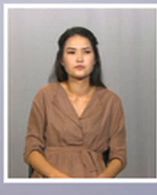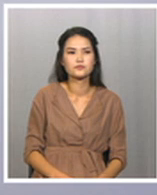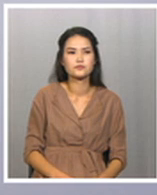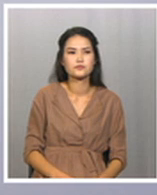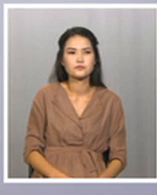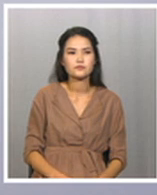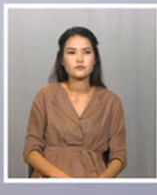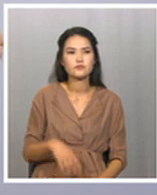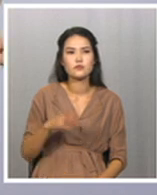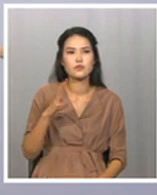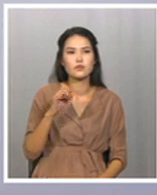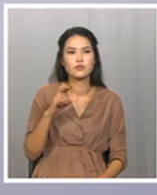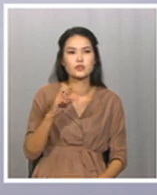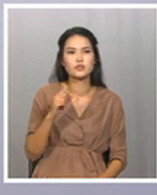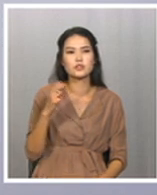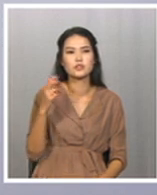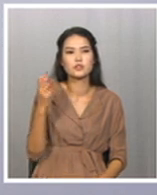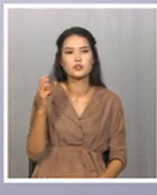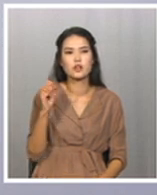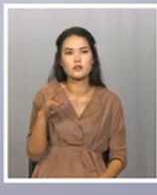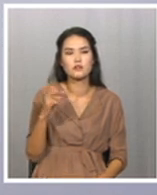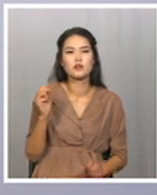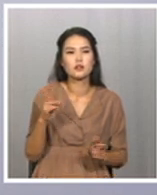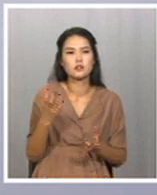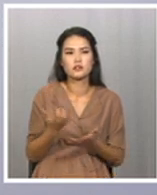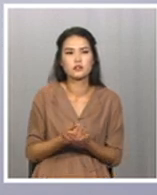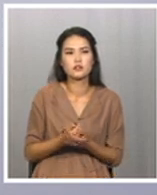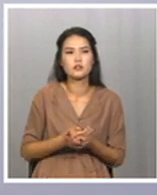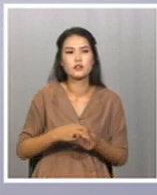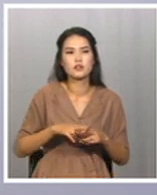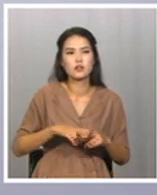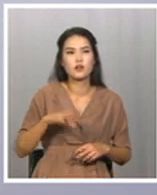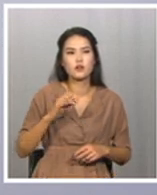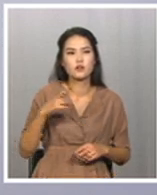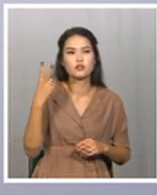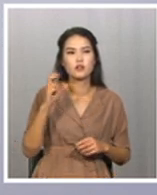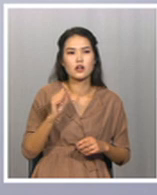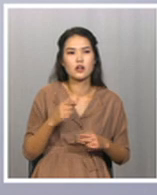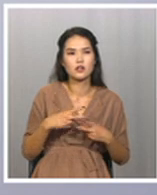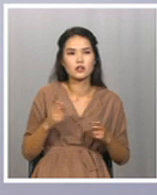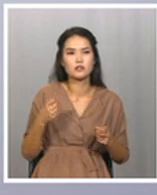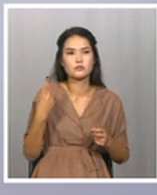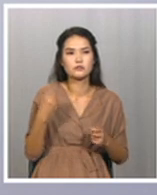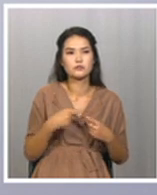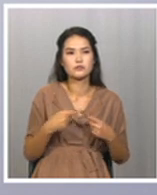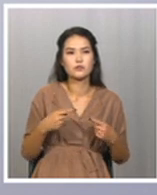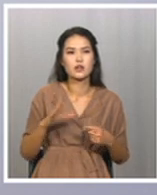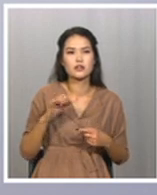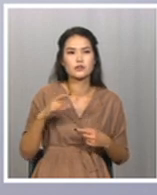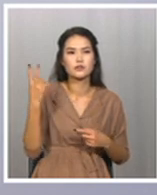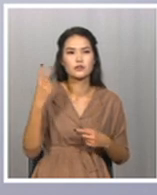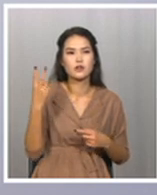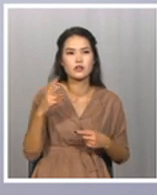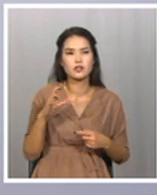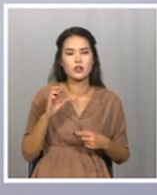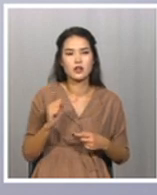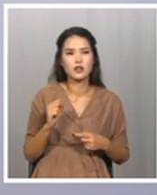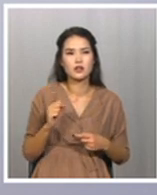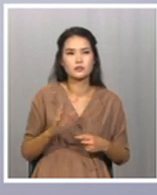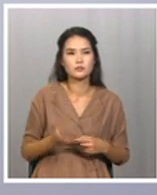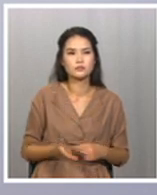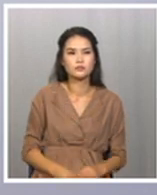Ал косинус альфаны қалай табамыз? Косинус квадрат альфа 1 азайтылған синус квадрат альфаға тең екенін